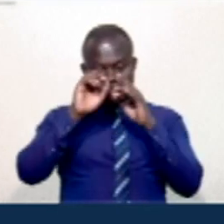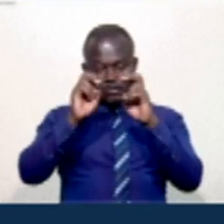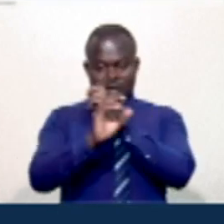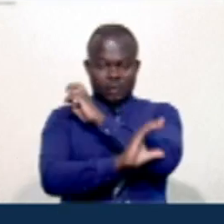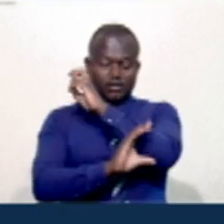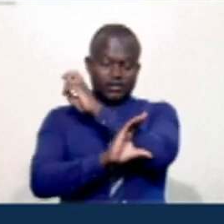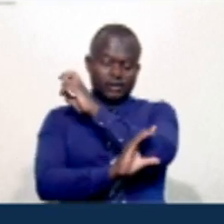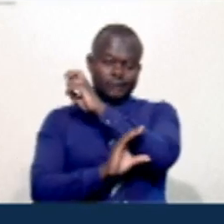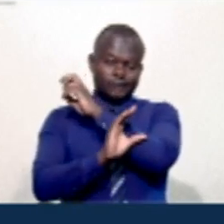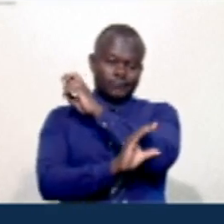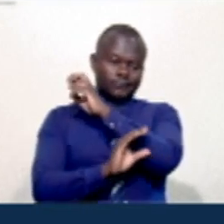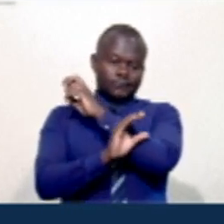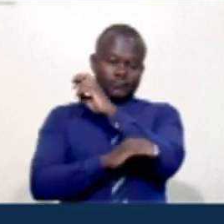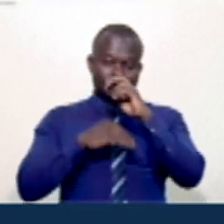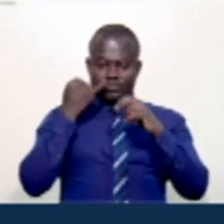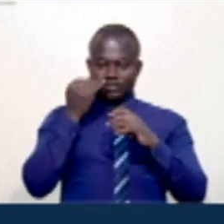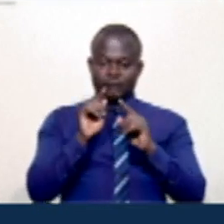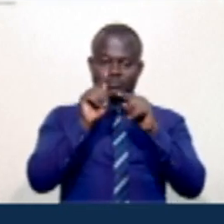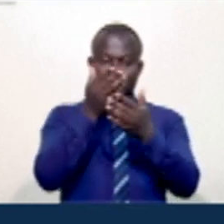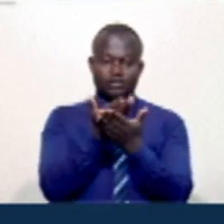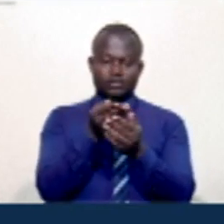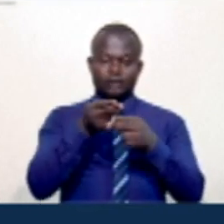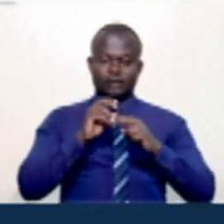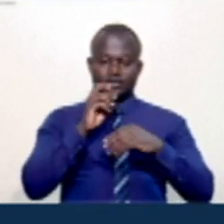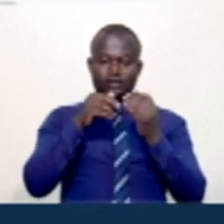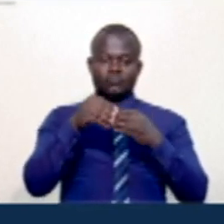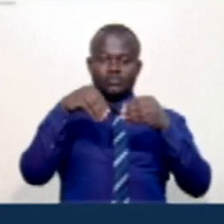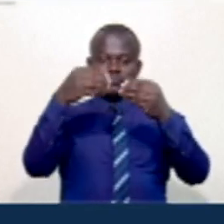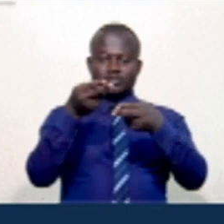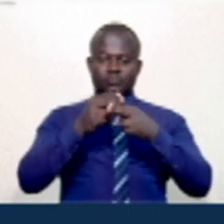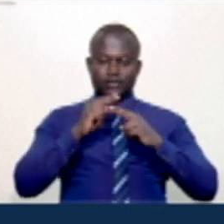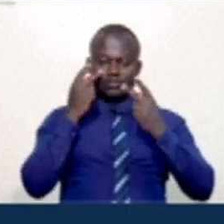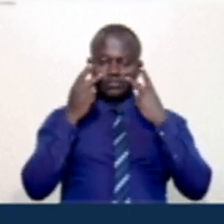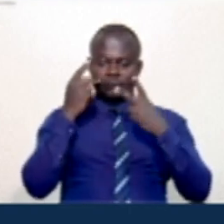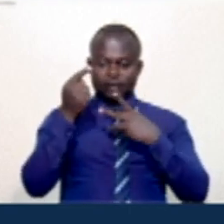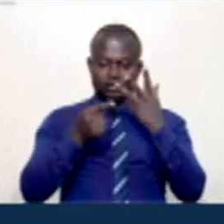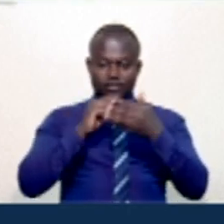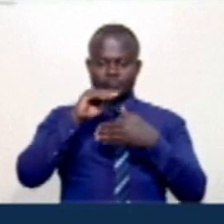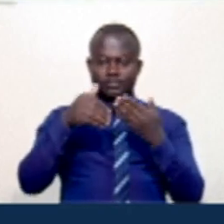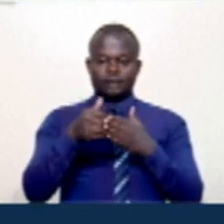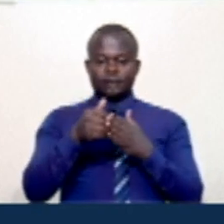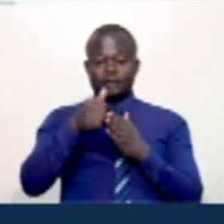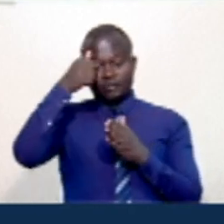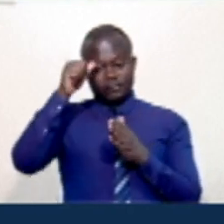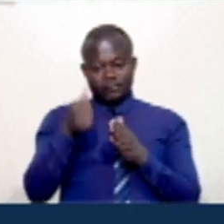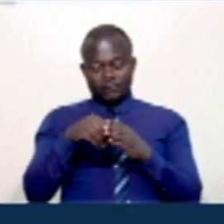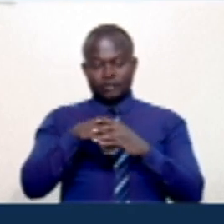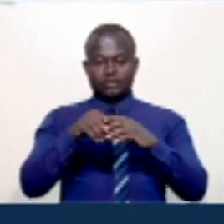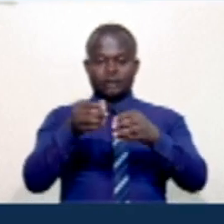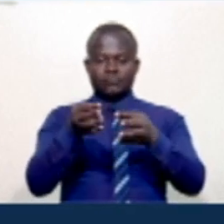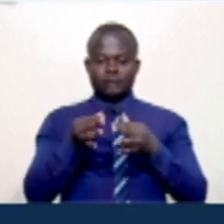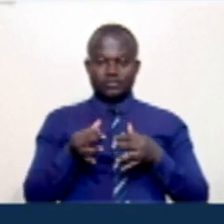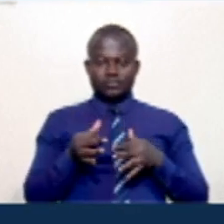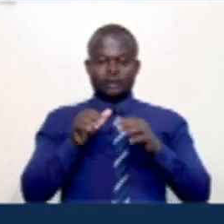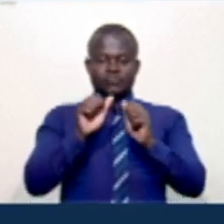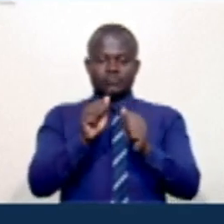igihugu iyo kigiye gusaba inguzanyo cyangwa guhabwa inguzanyo bareba ibyo ngibyo byose. Abanga by'imari bafashe agaciro k'umwenda wo